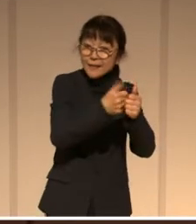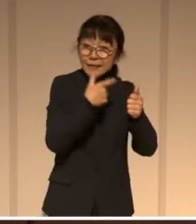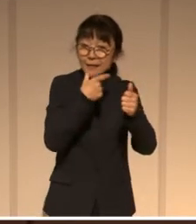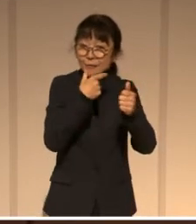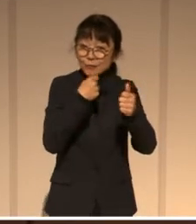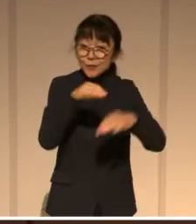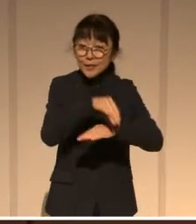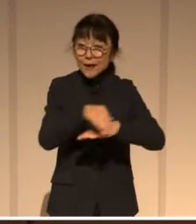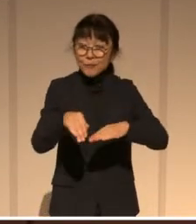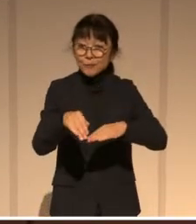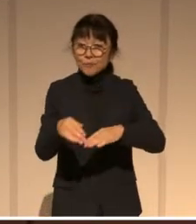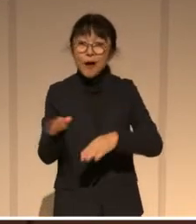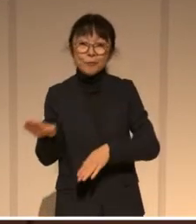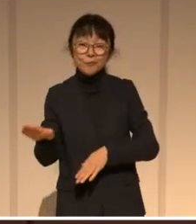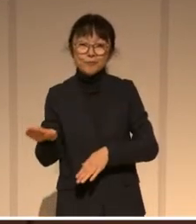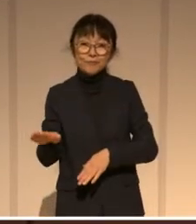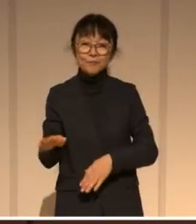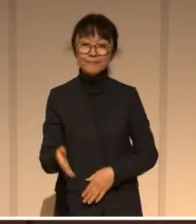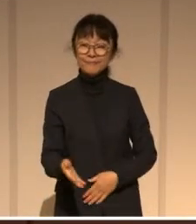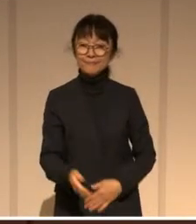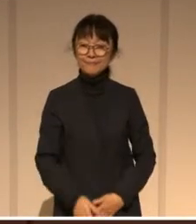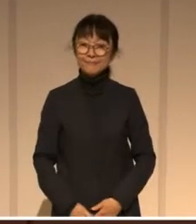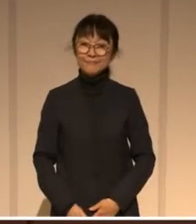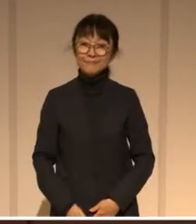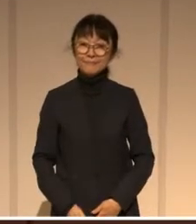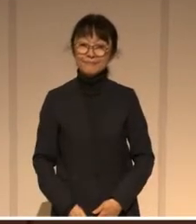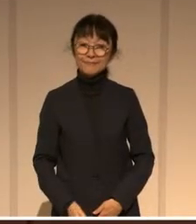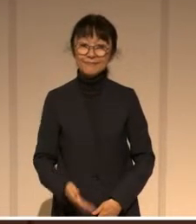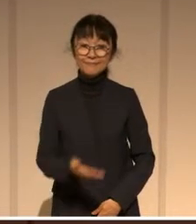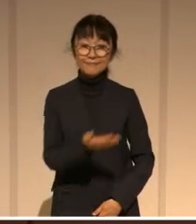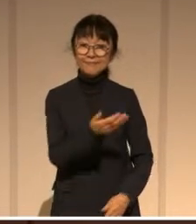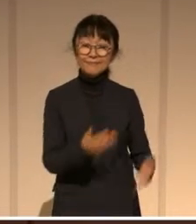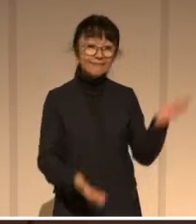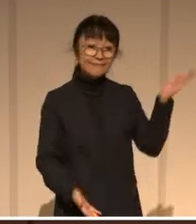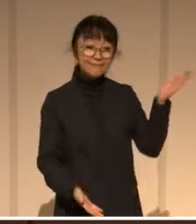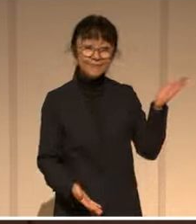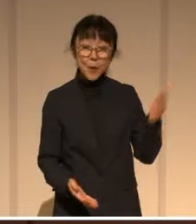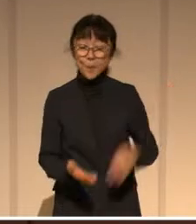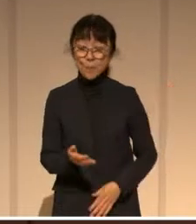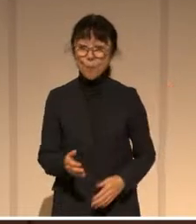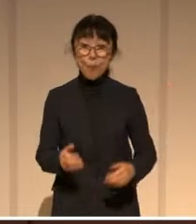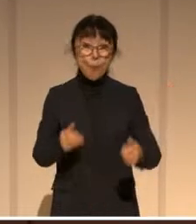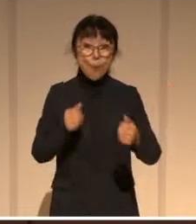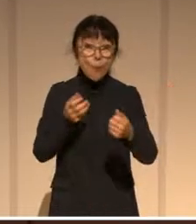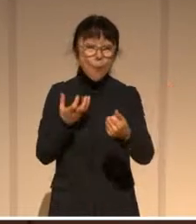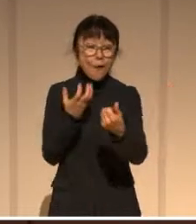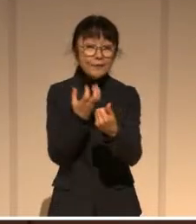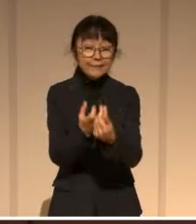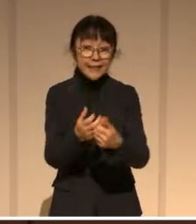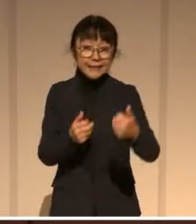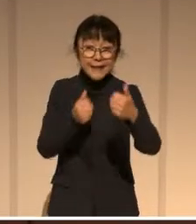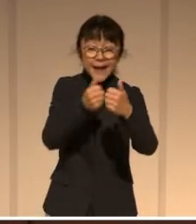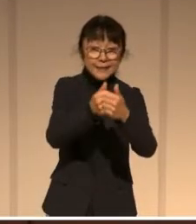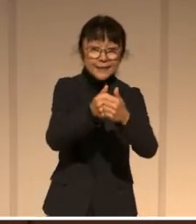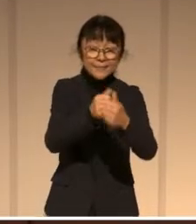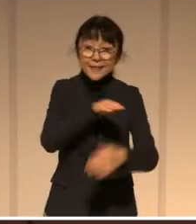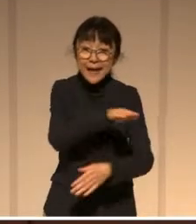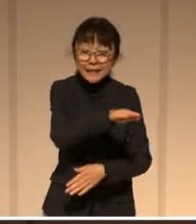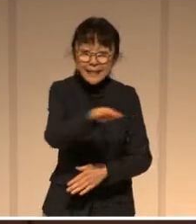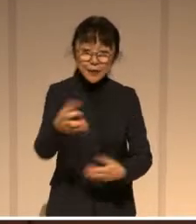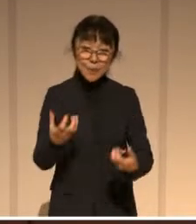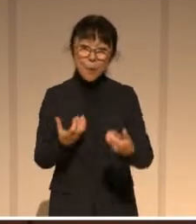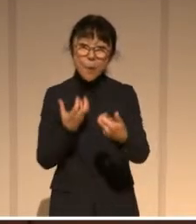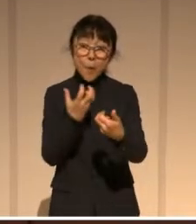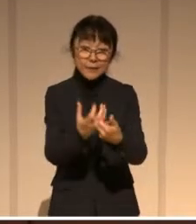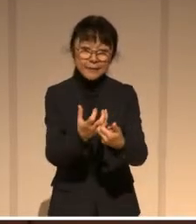用意していますこちらですボッチャにチャレンジということでここから皆さんにポッ